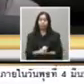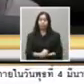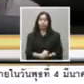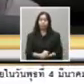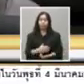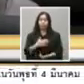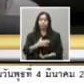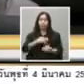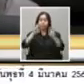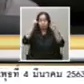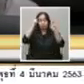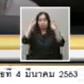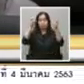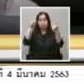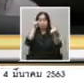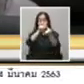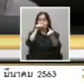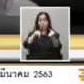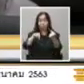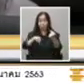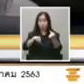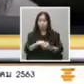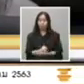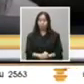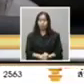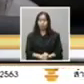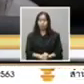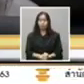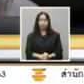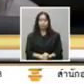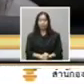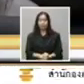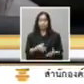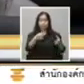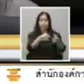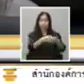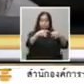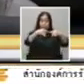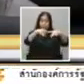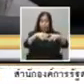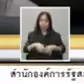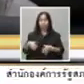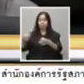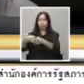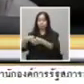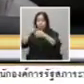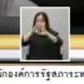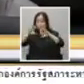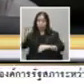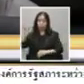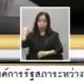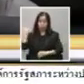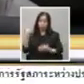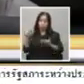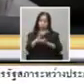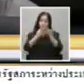ผมคิดว่าประเด็นนี้เป็นประเด็นที่วิปทั้งสองฝ่ายได้หารือกับท่านประธานไปแล้วเมื่อว